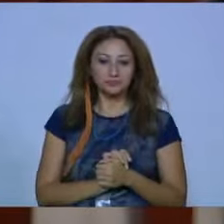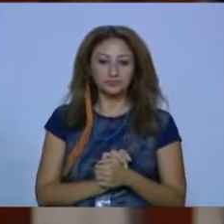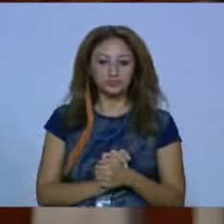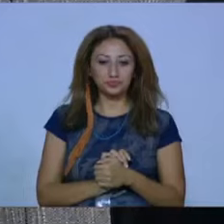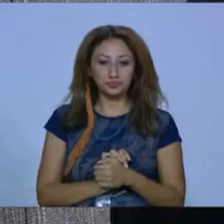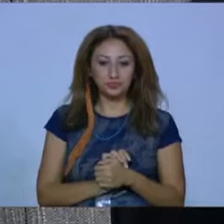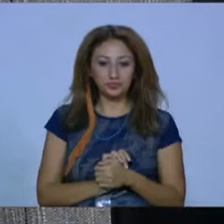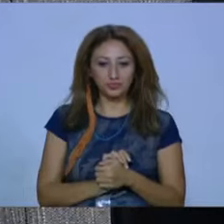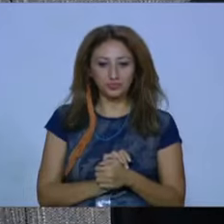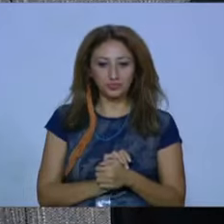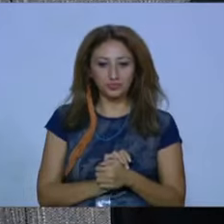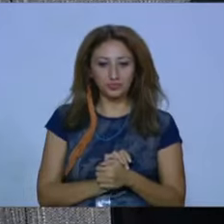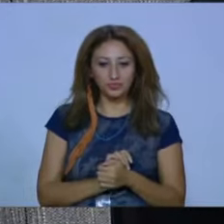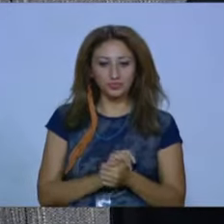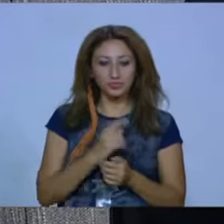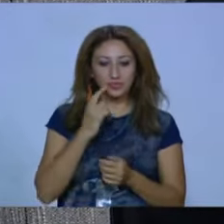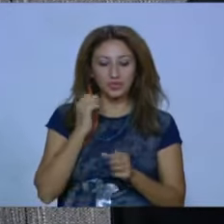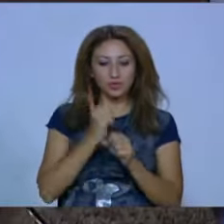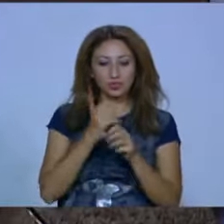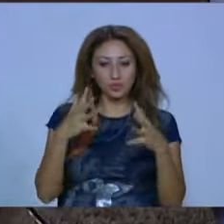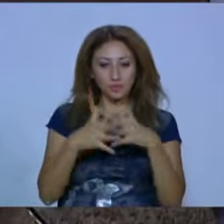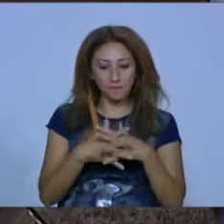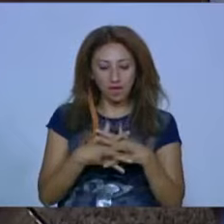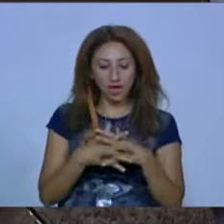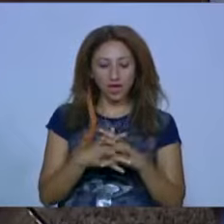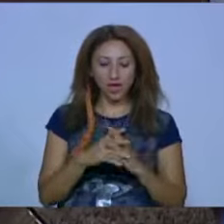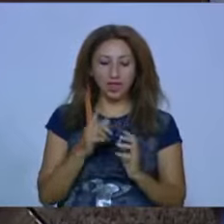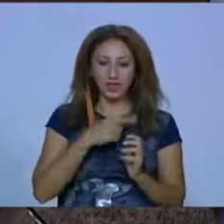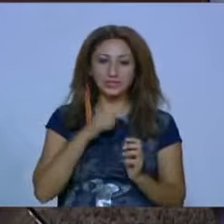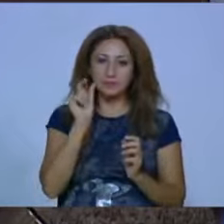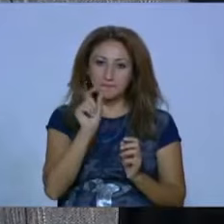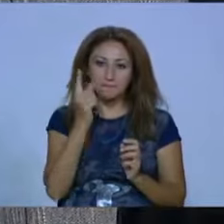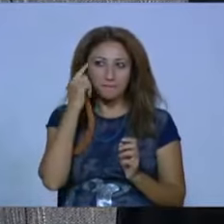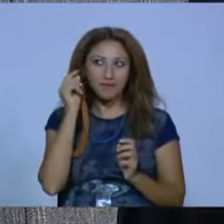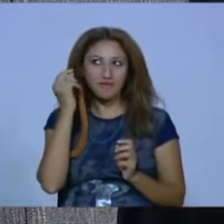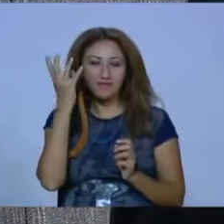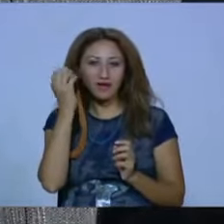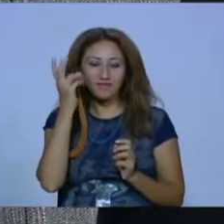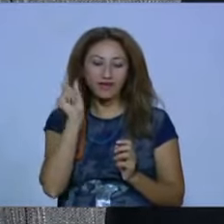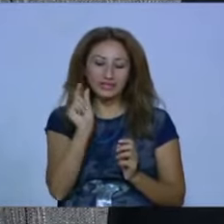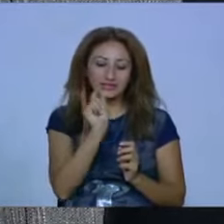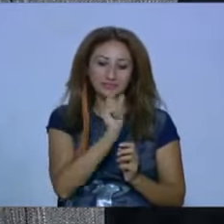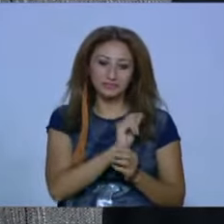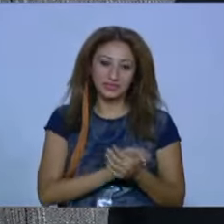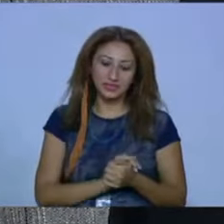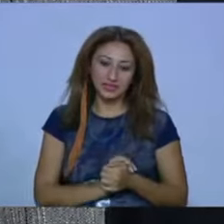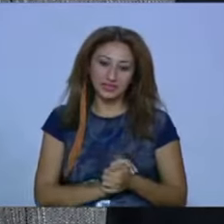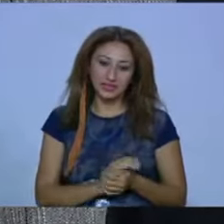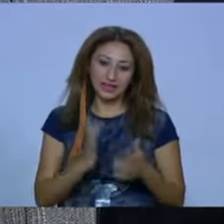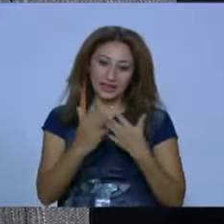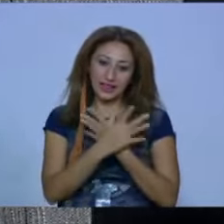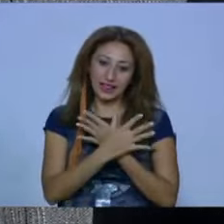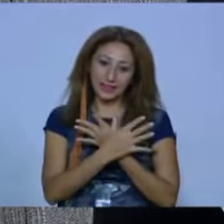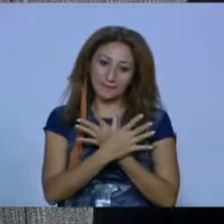مع رساله للوالي اظن مظبوط. بخيته عديله بخيته عديله. ايه بقى العلاقه كانت ازاي؟ يعني الاستاذ